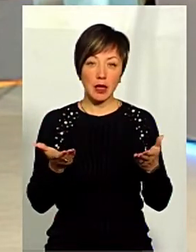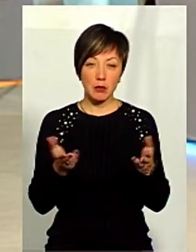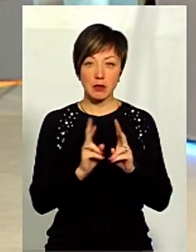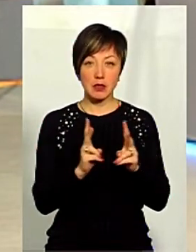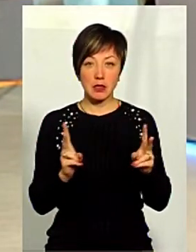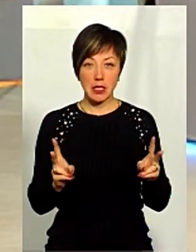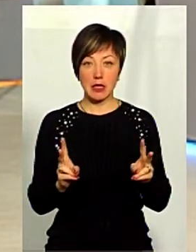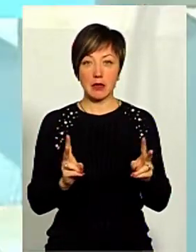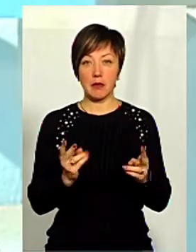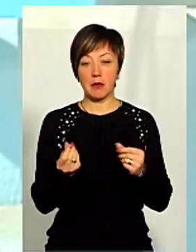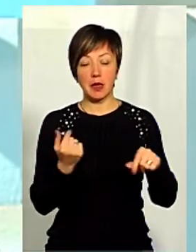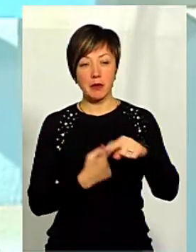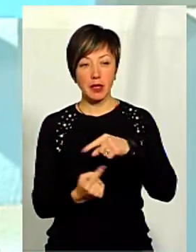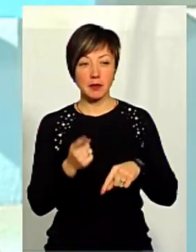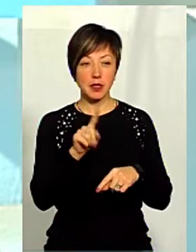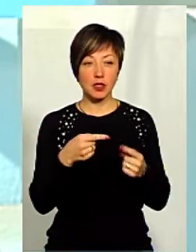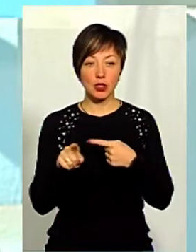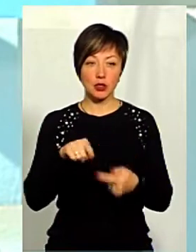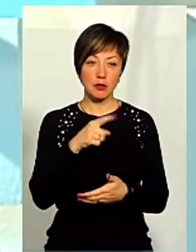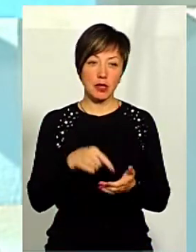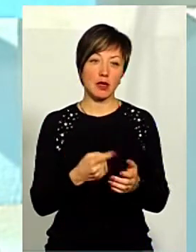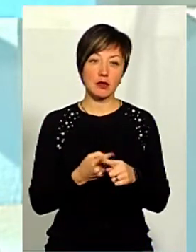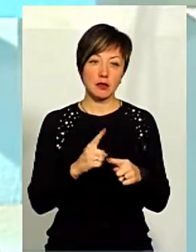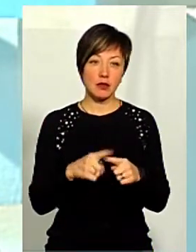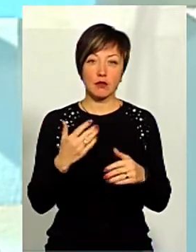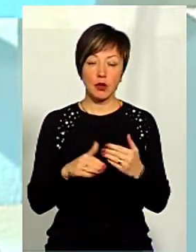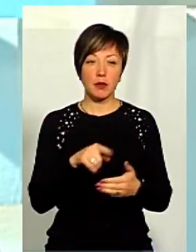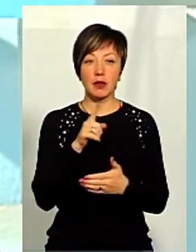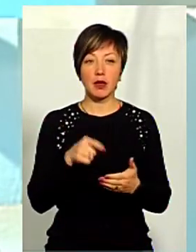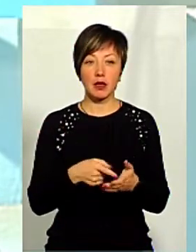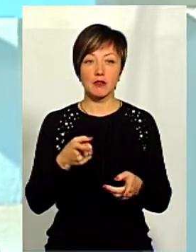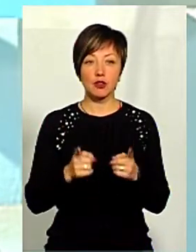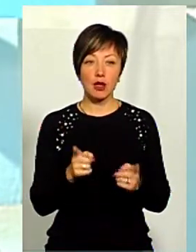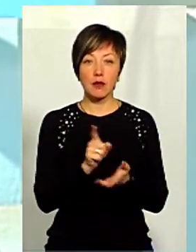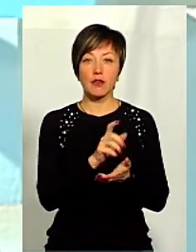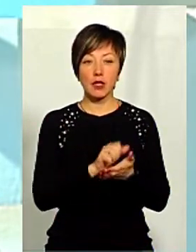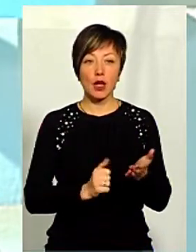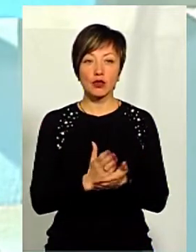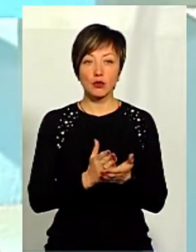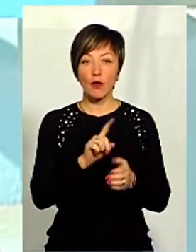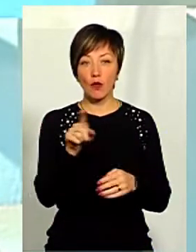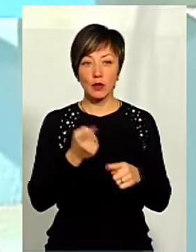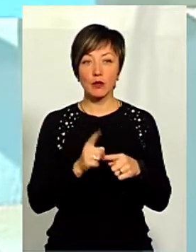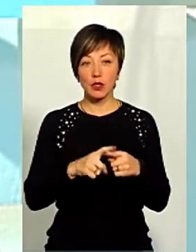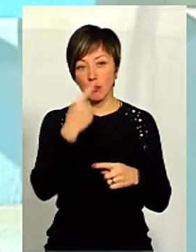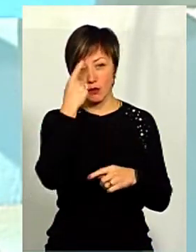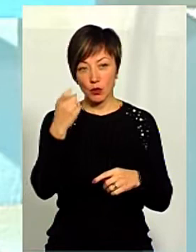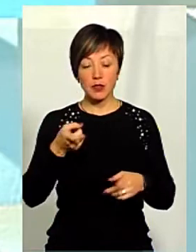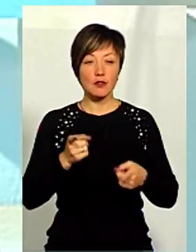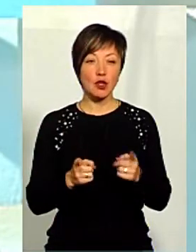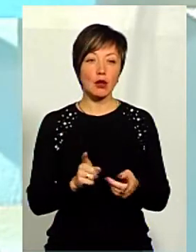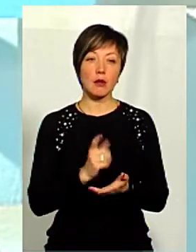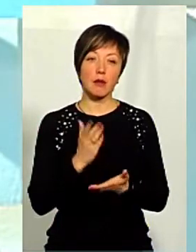з підприємців там, тих чи інших питань, то тут вже питання, звичайно, фіскальна служба, і вони про це повідомлені,